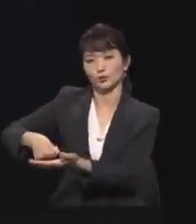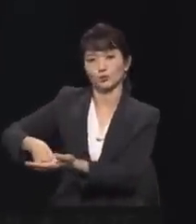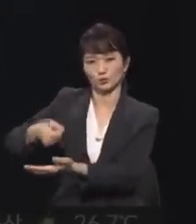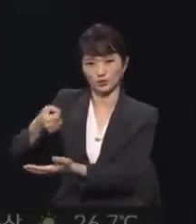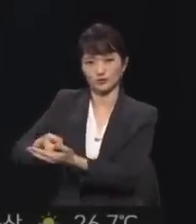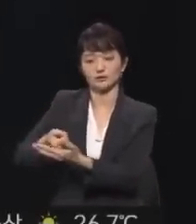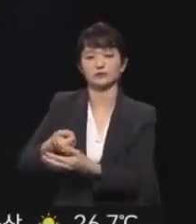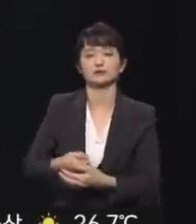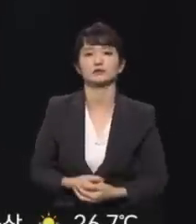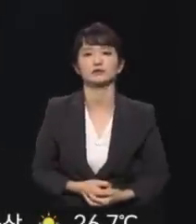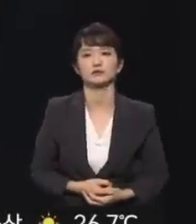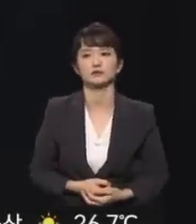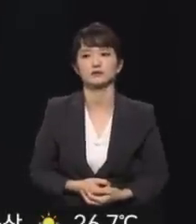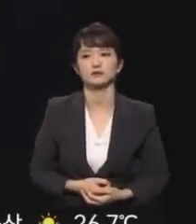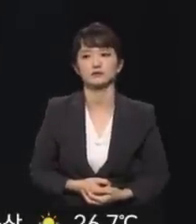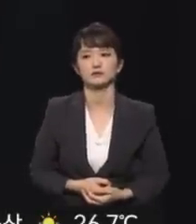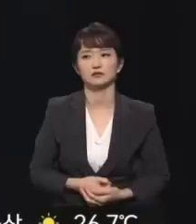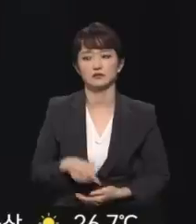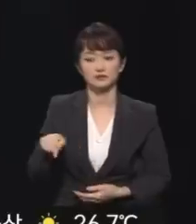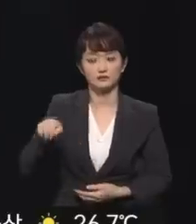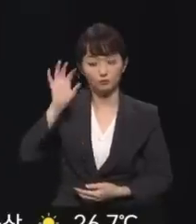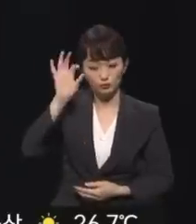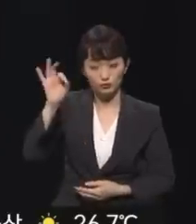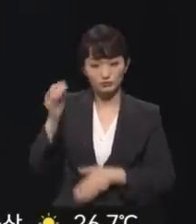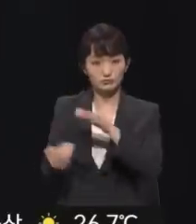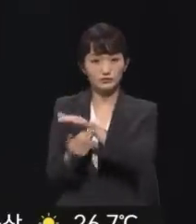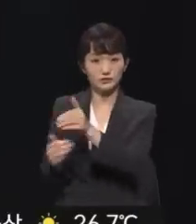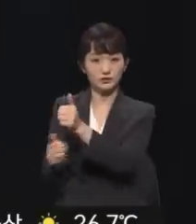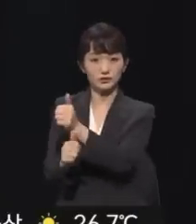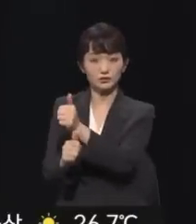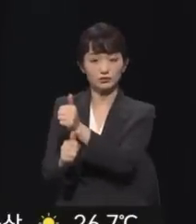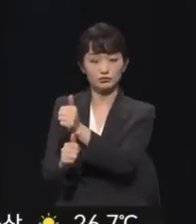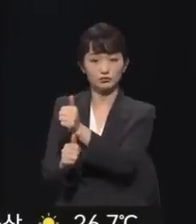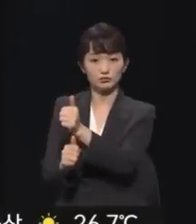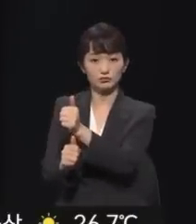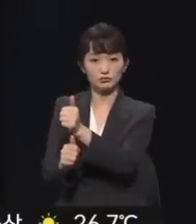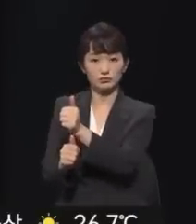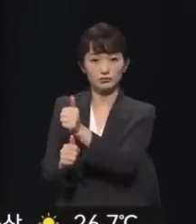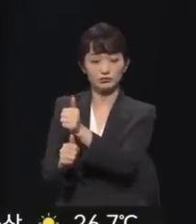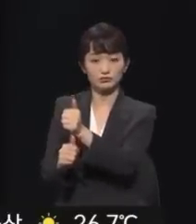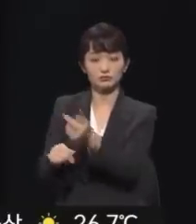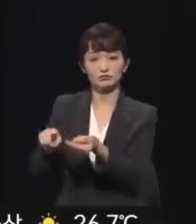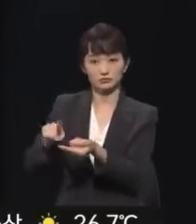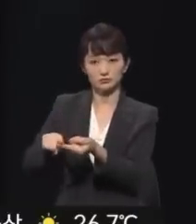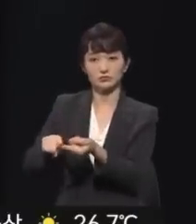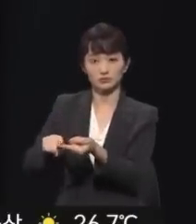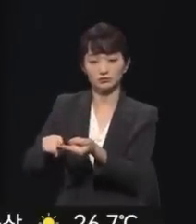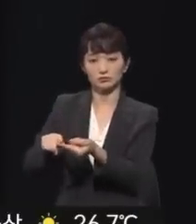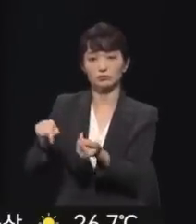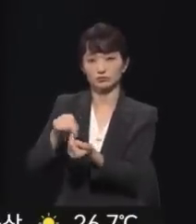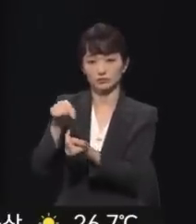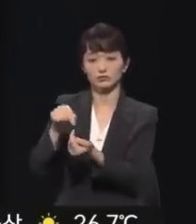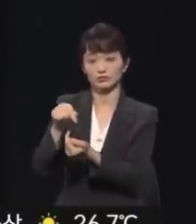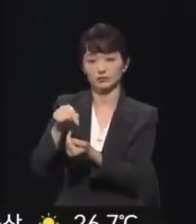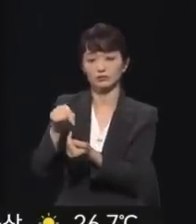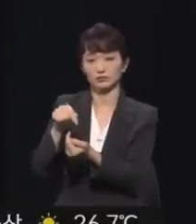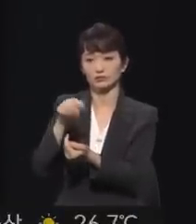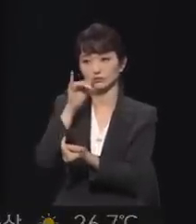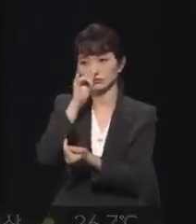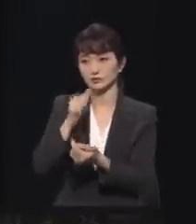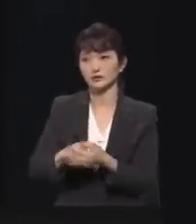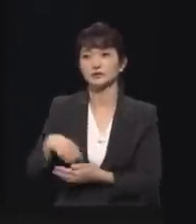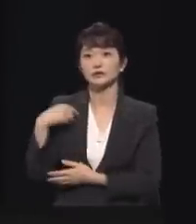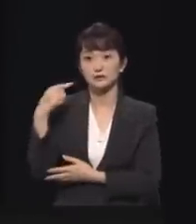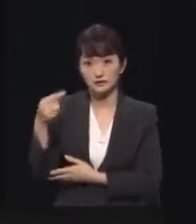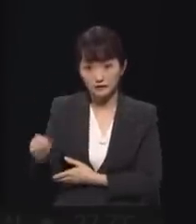그게 이제 기능 상실이 안된걸로 볼 수 있는 근거가 되기 때문에 오히려 자충수를 뒀다 이렇게 보여지구요 어디로